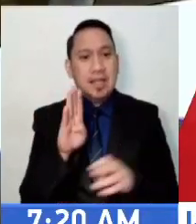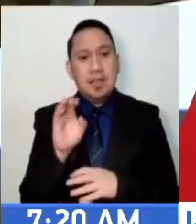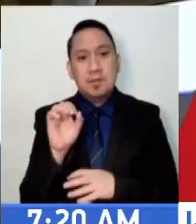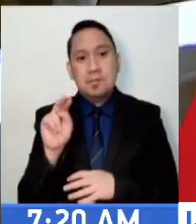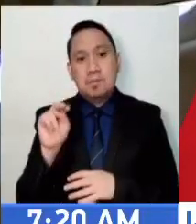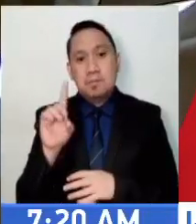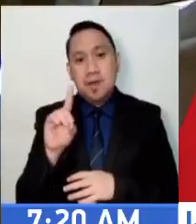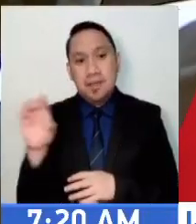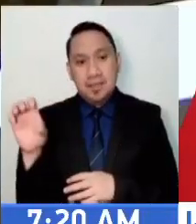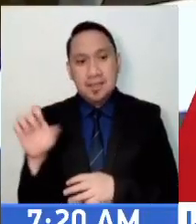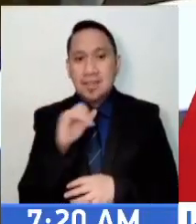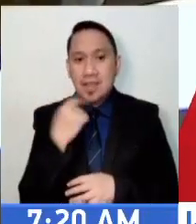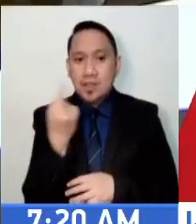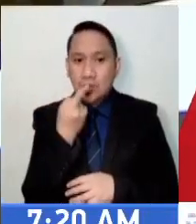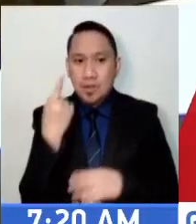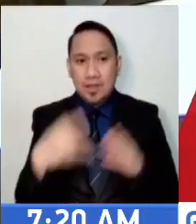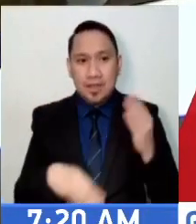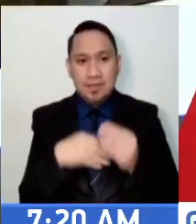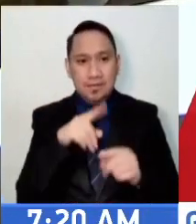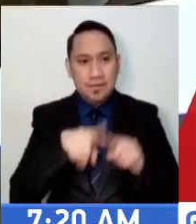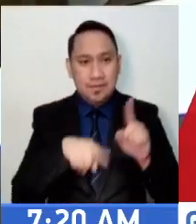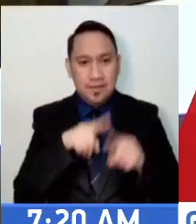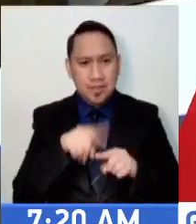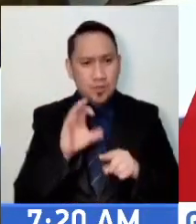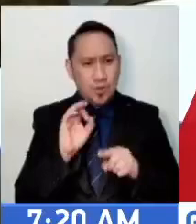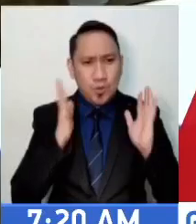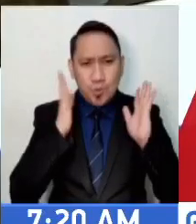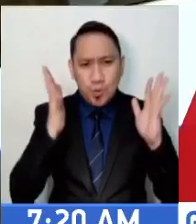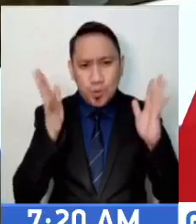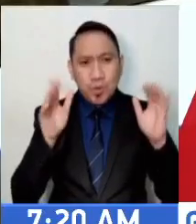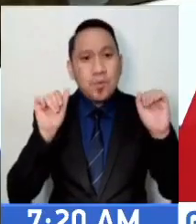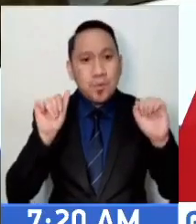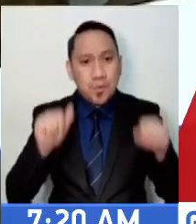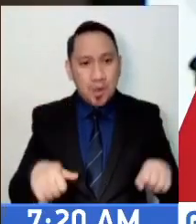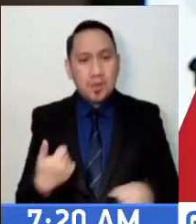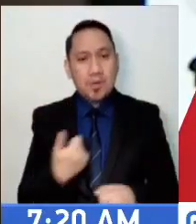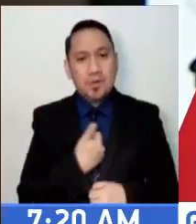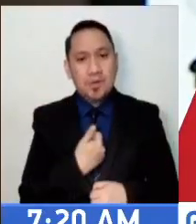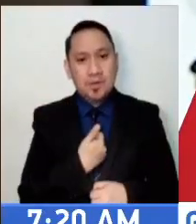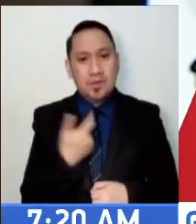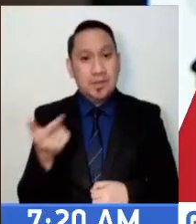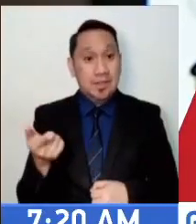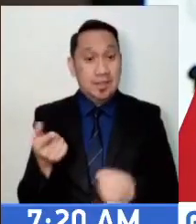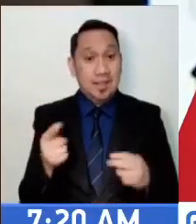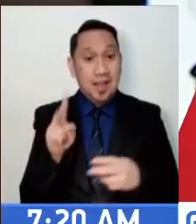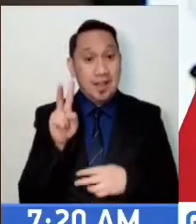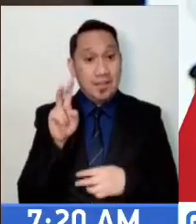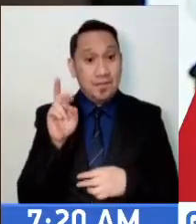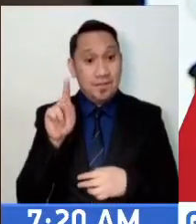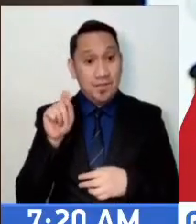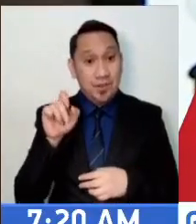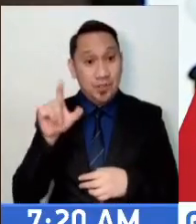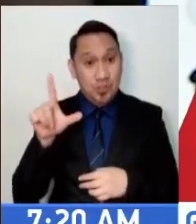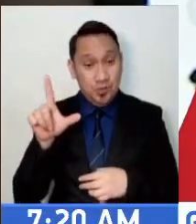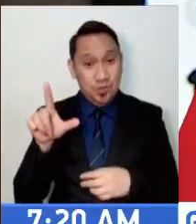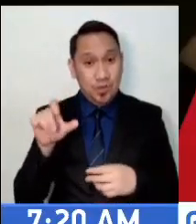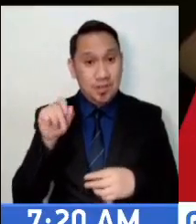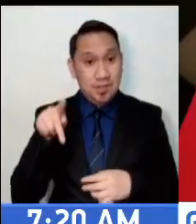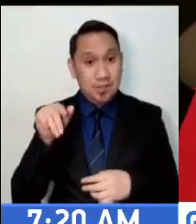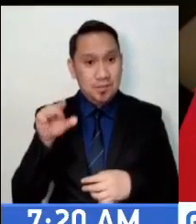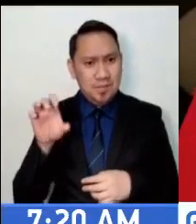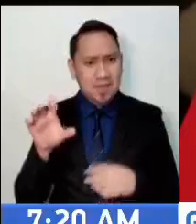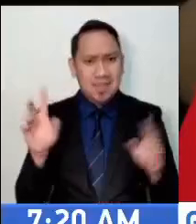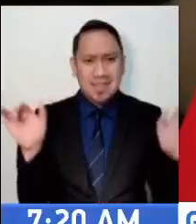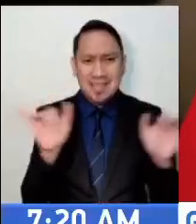at chat ang magagawa. Dito, pwede kang gumawa ng sariling virtual space at sariling profile o avatar. So,